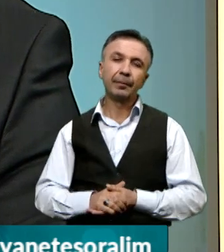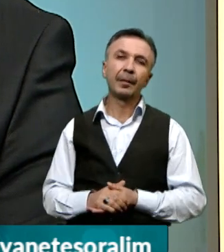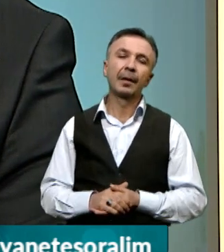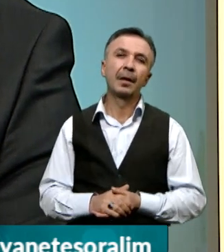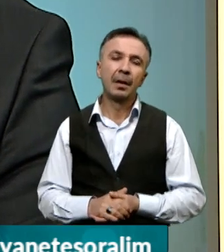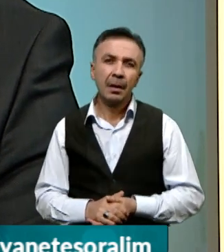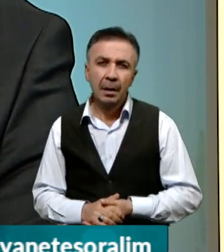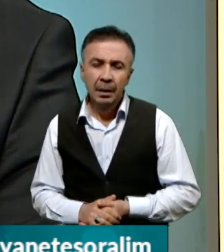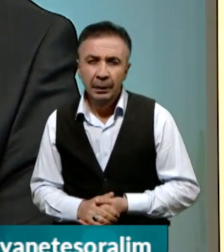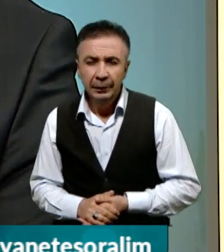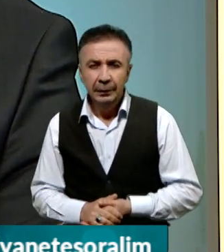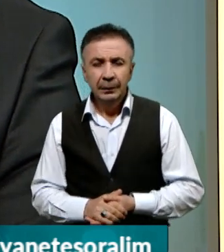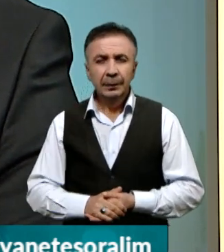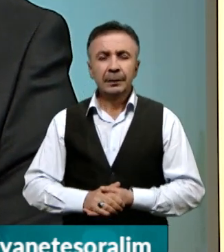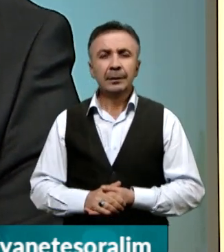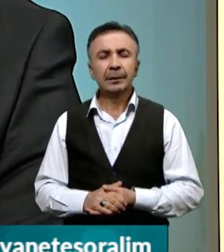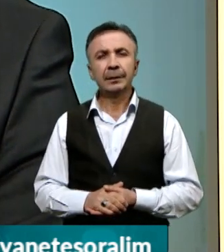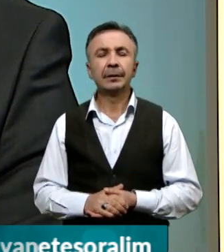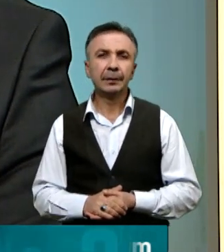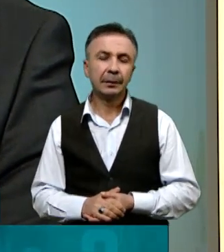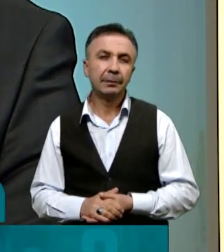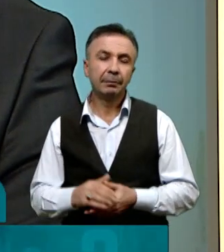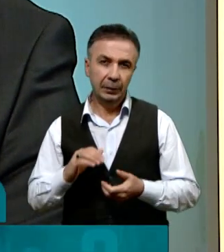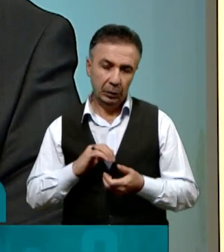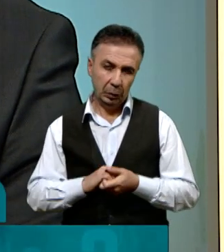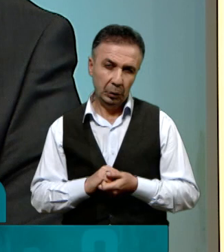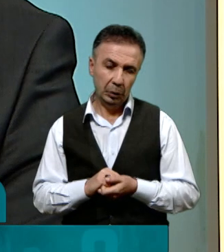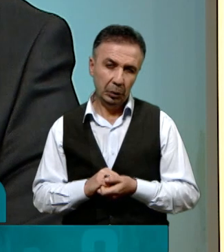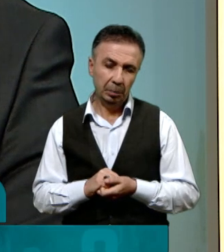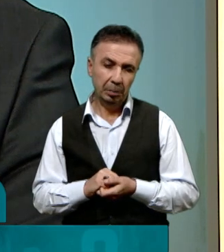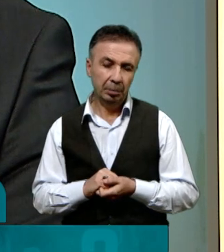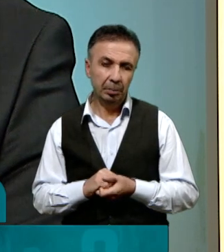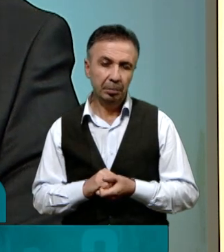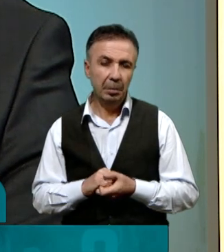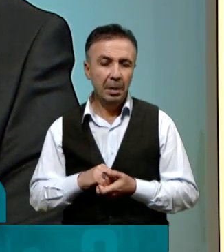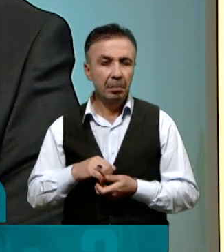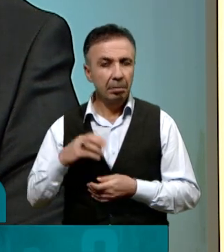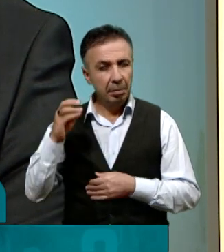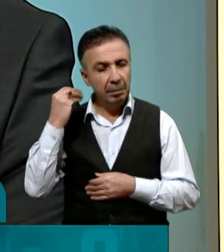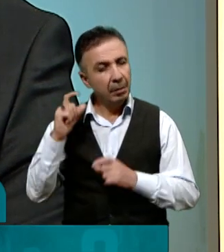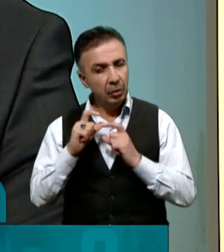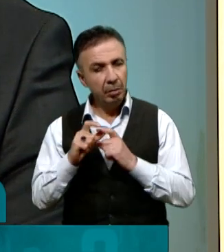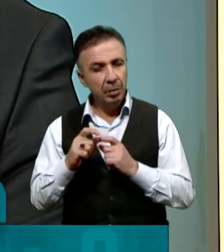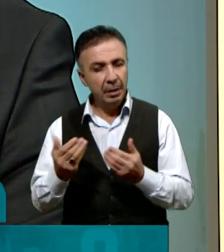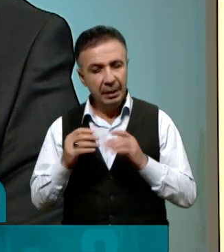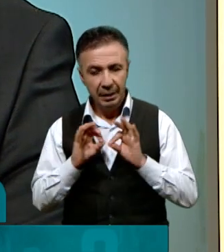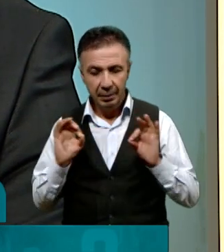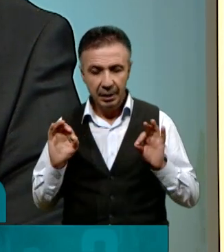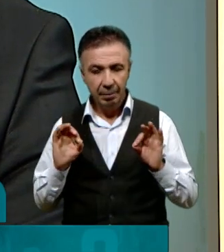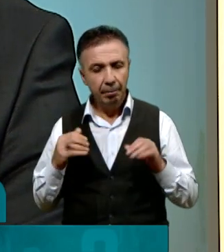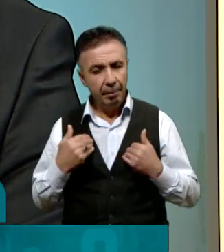seyircimizi kastetmiyorum. Mutlaka bir dostumuzun, bir meslektaşımızın sorusu. Diyor ki hocam diyor yetimlerle ben